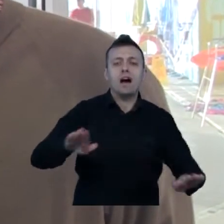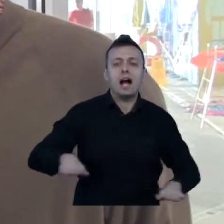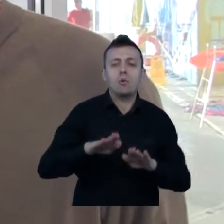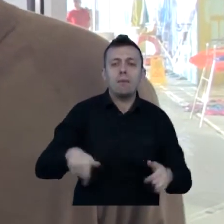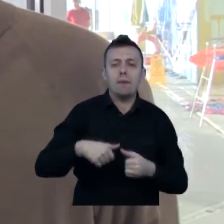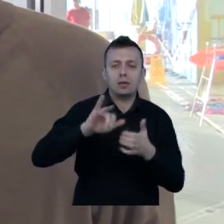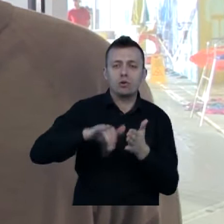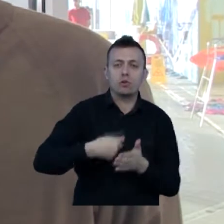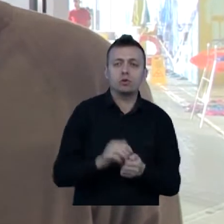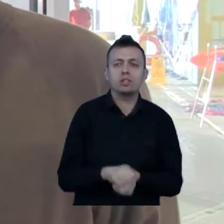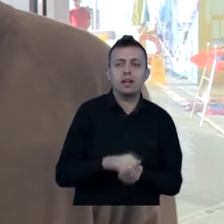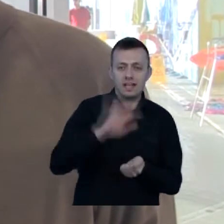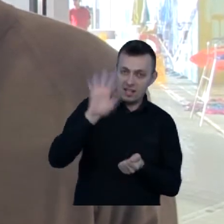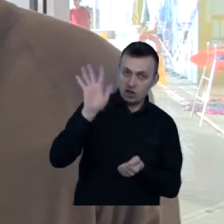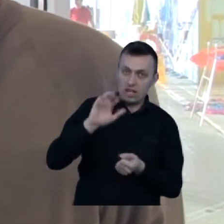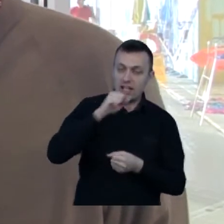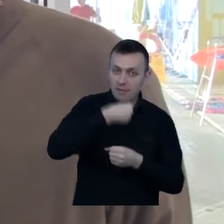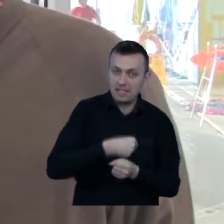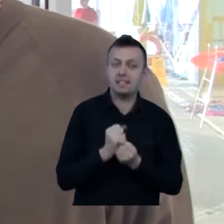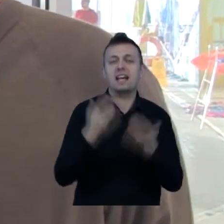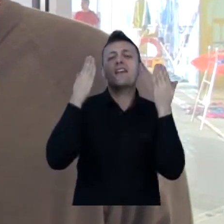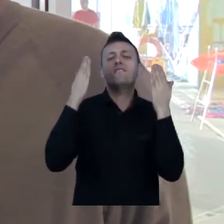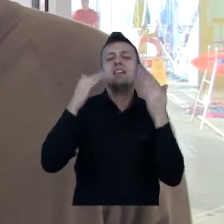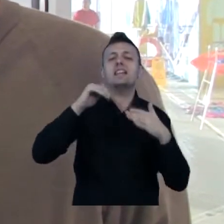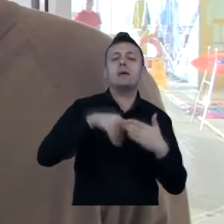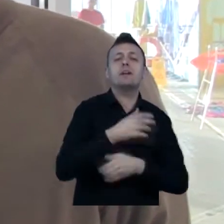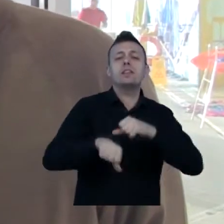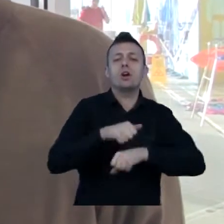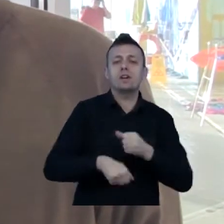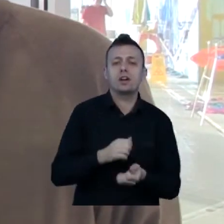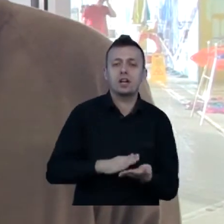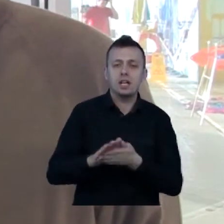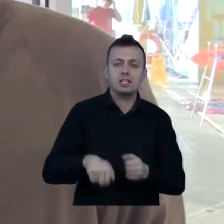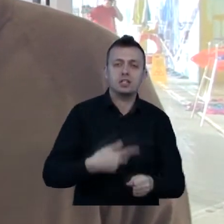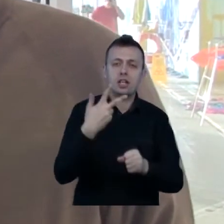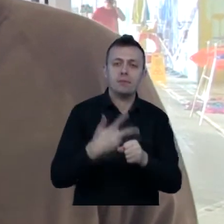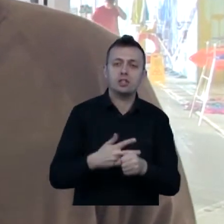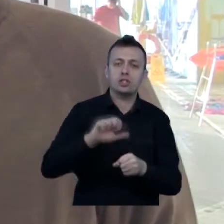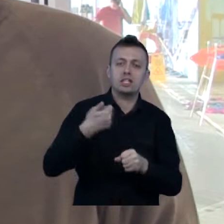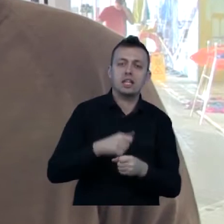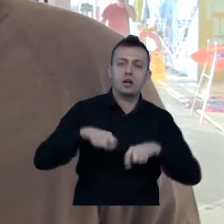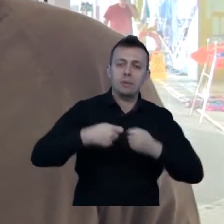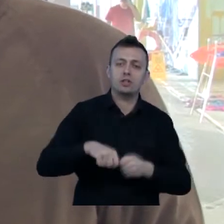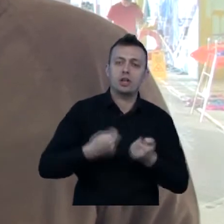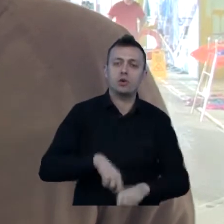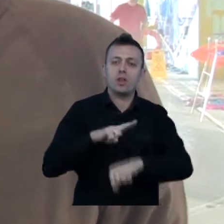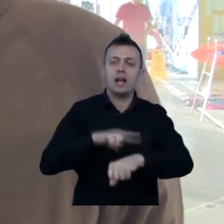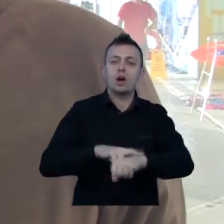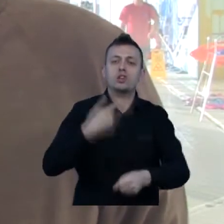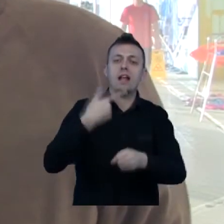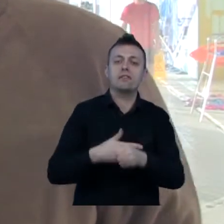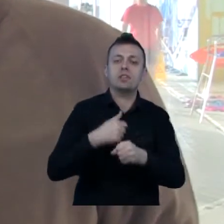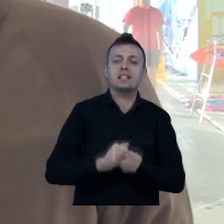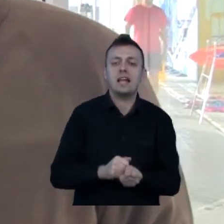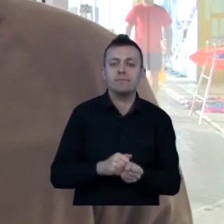wspólnie w Akwaparku Kutno, żegnamy stary, witamy nowy rok, a zaczynamy 31